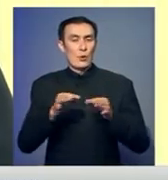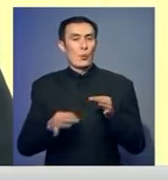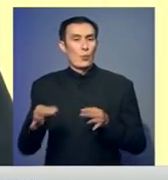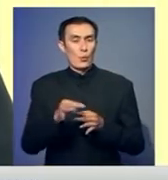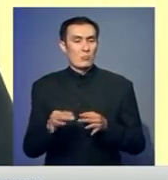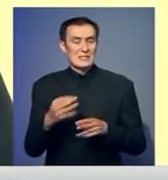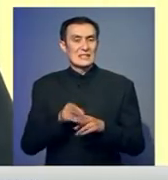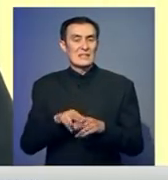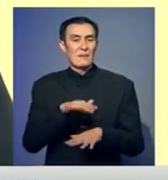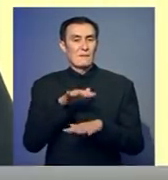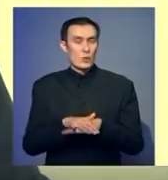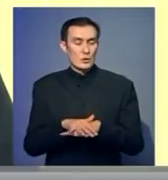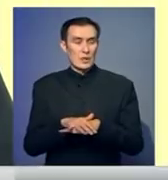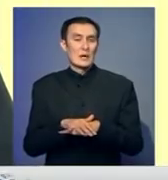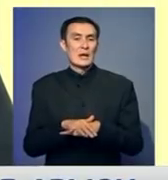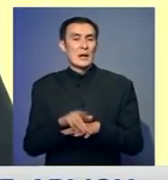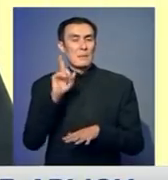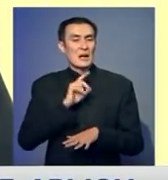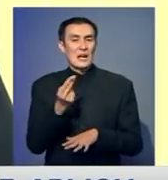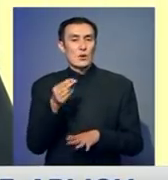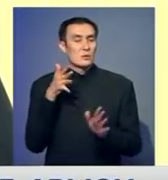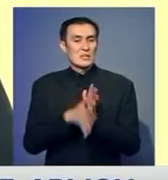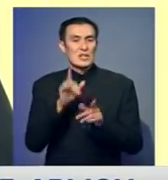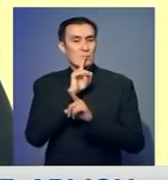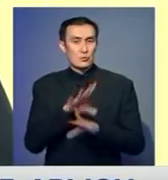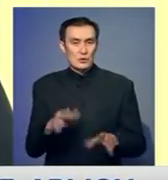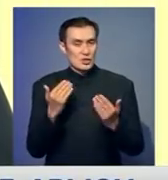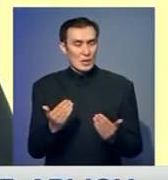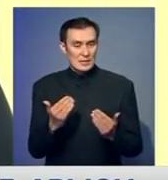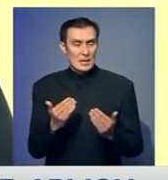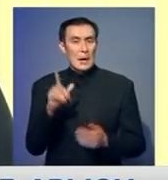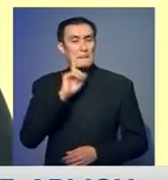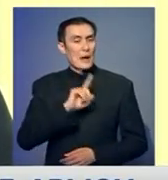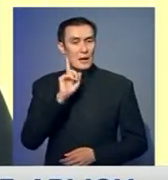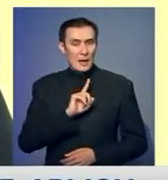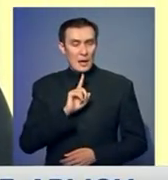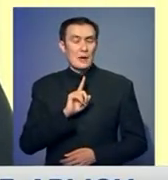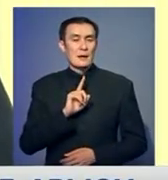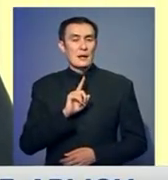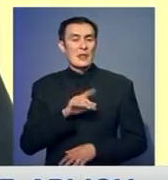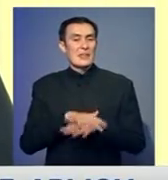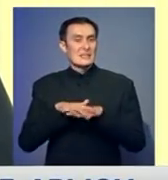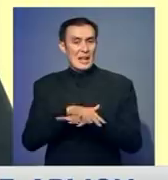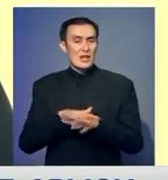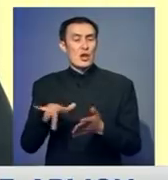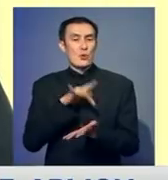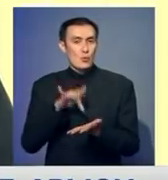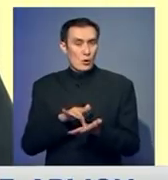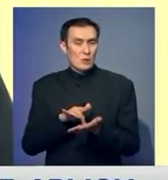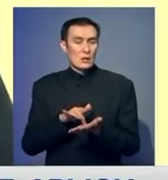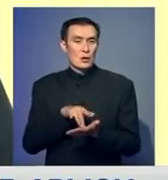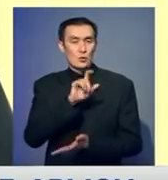что из этого фонда поступившие ни тынки не тратилось, тратиться не будет. До тех пор, пока население Арыся снова